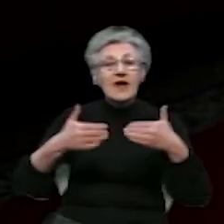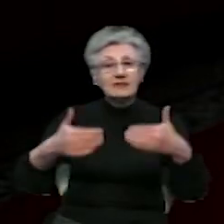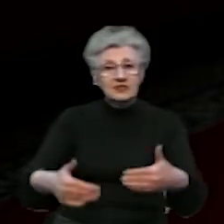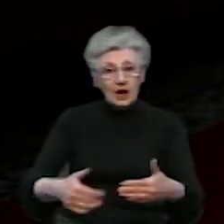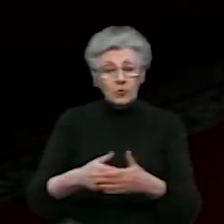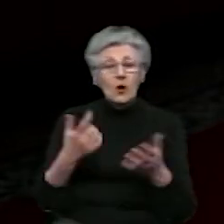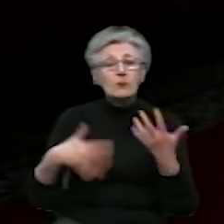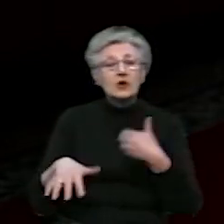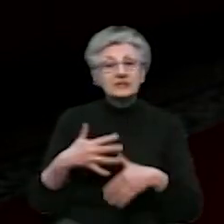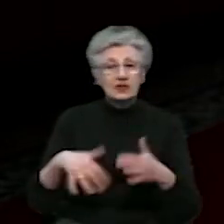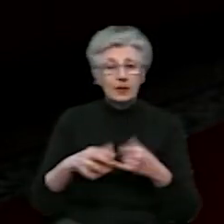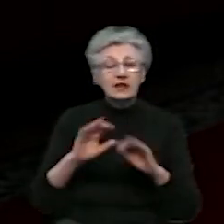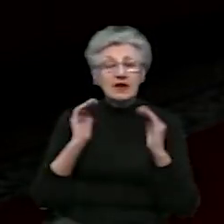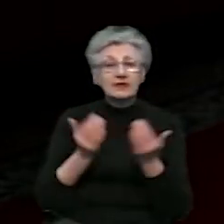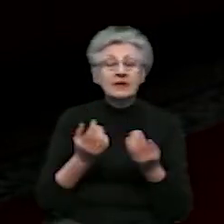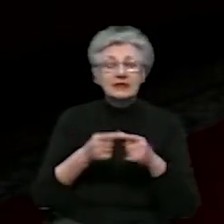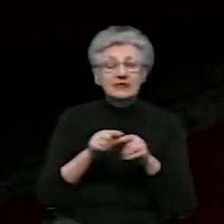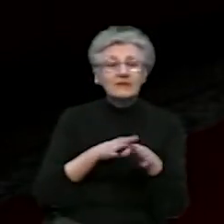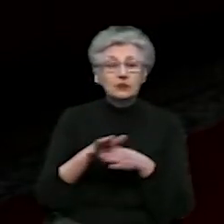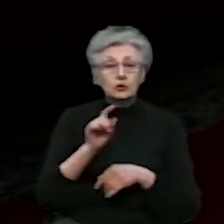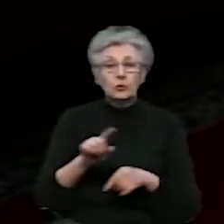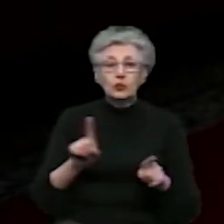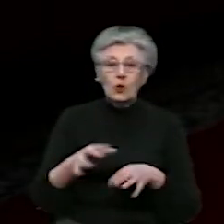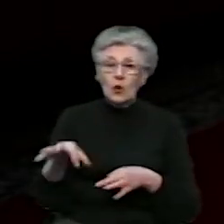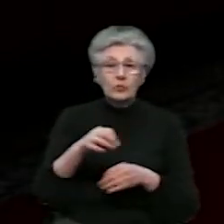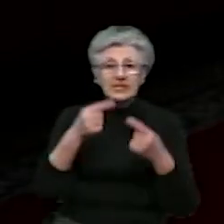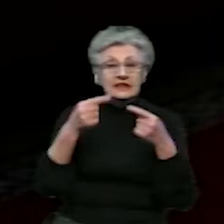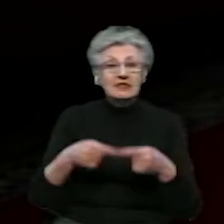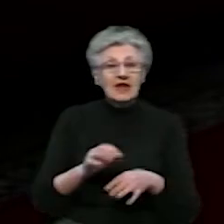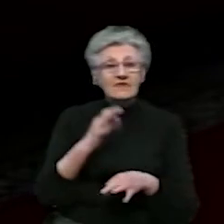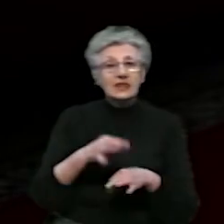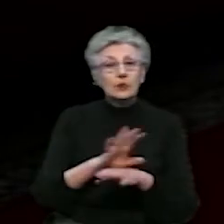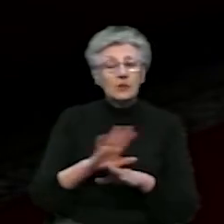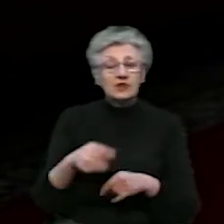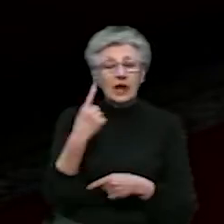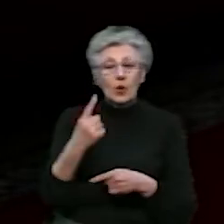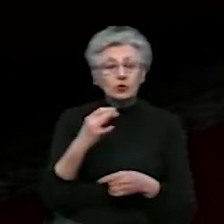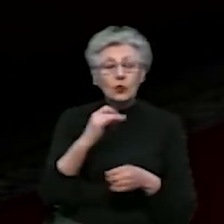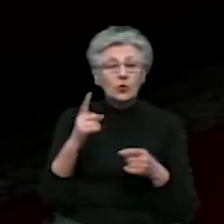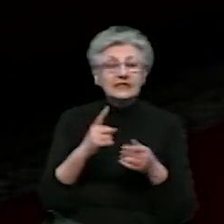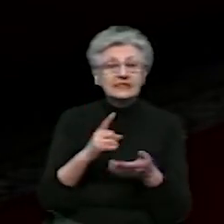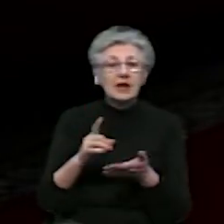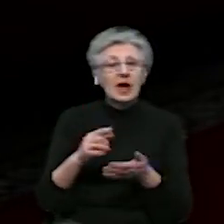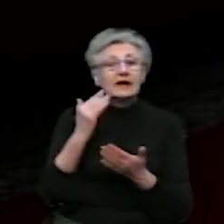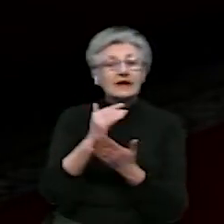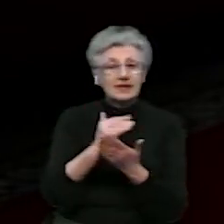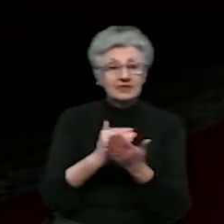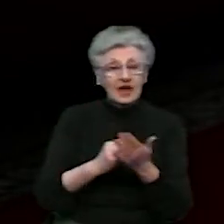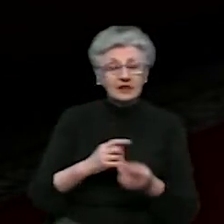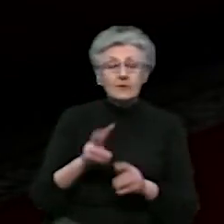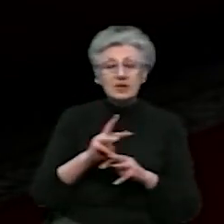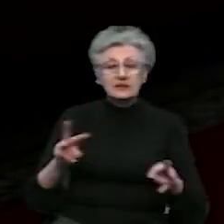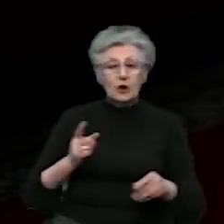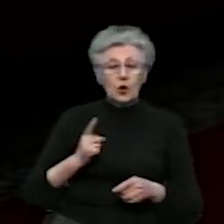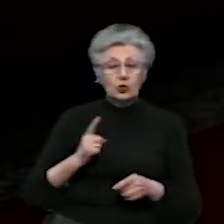карантину. Це відбувається тому, що область не відповідає одному з критеріїв Міністерства охорони здоров'я, які